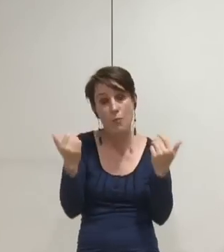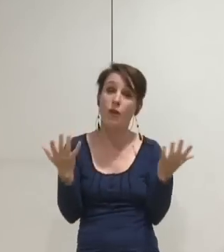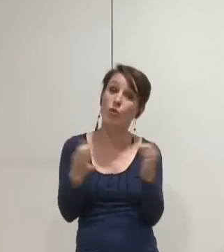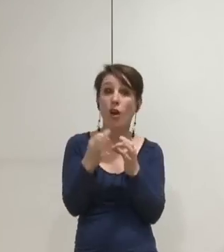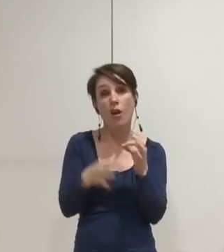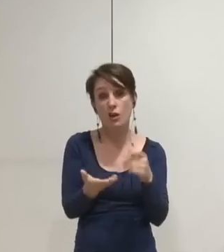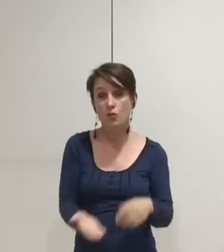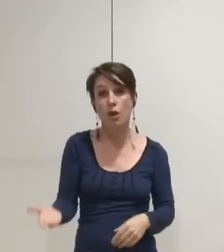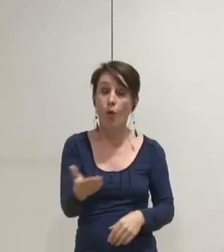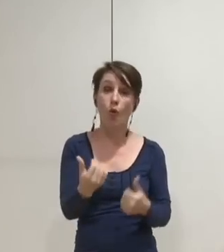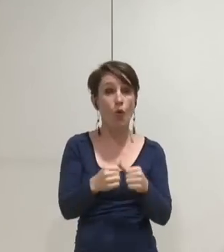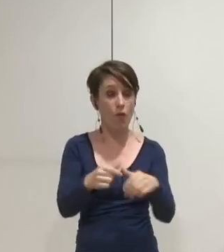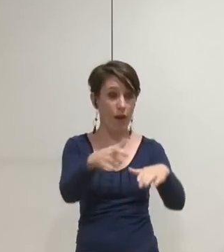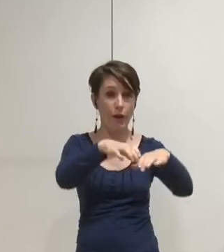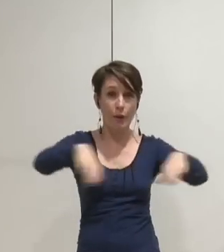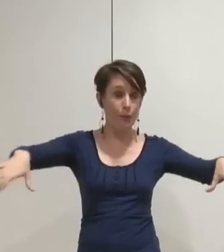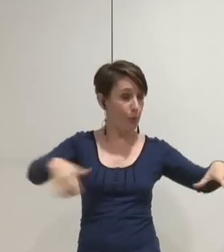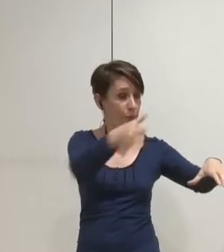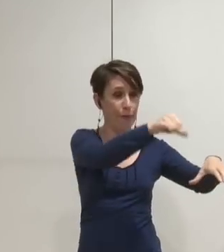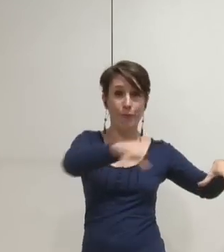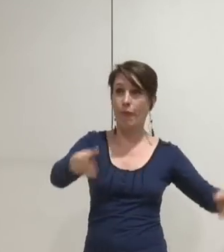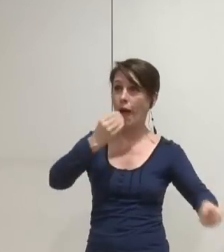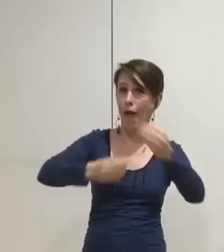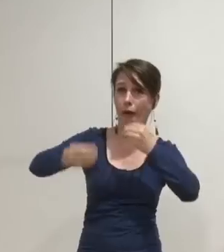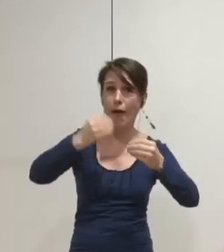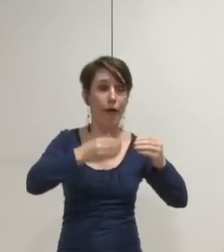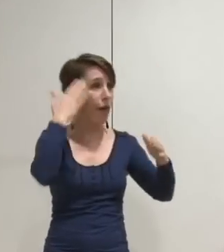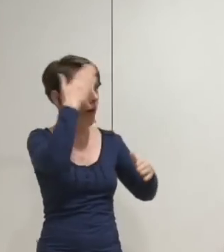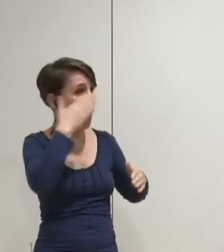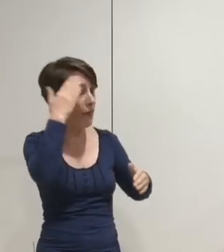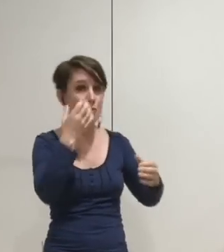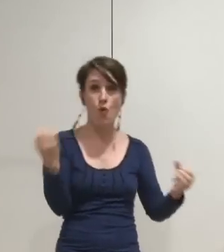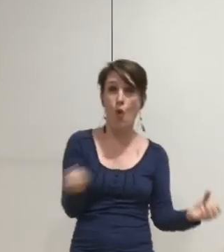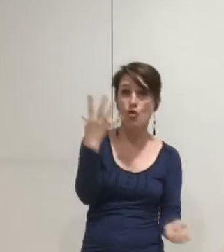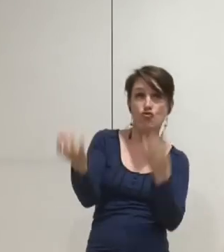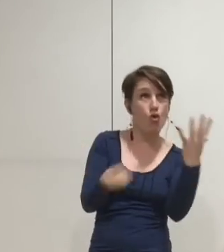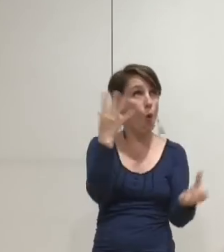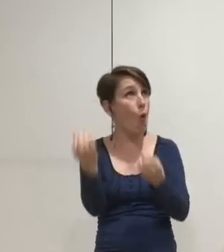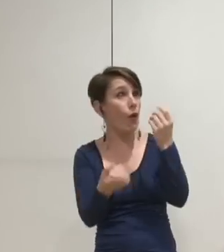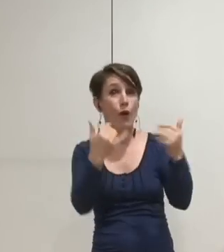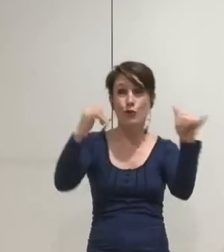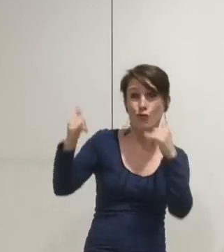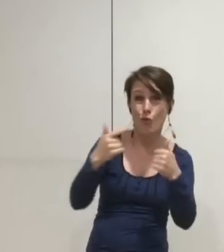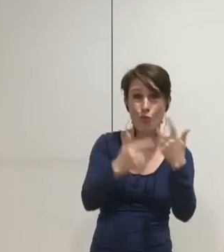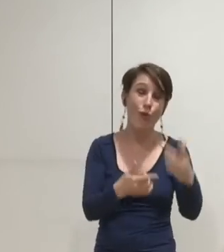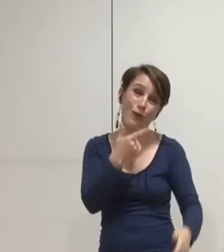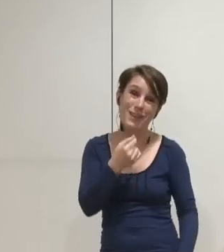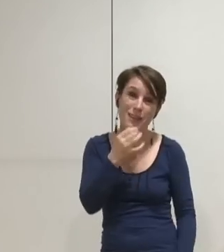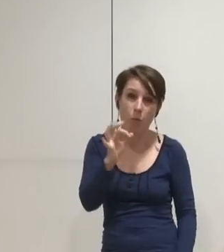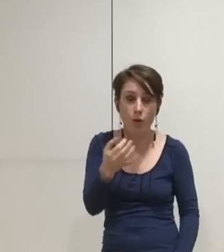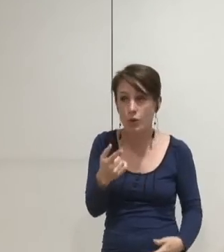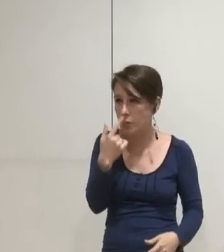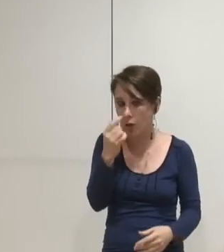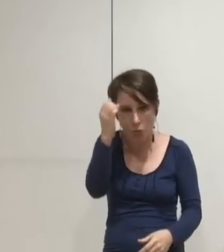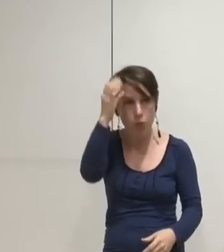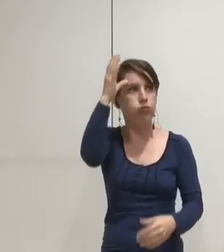grenoblois simple banquier avec des animaux des accordéons des jangleurs le long du cours jeoures ce qui peut paraître très sympathique mais loin d'être suffisant